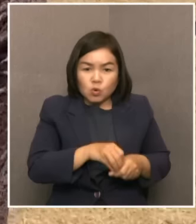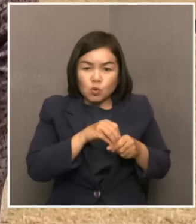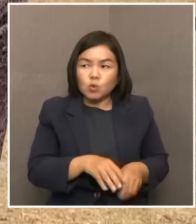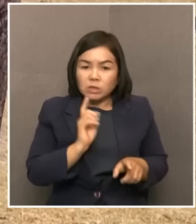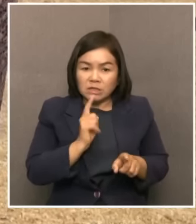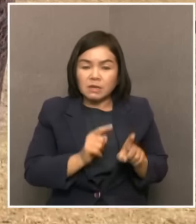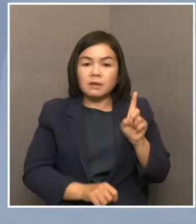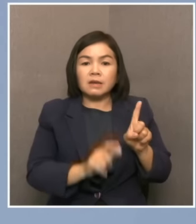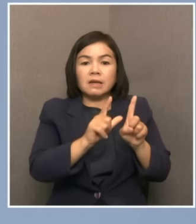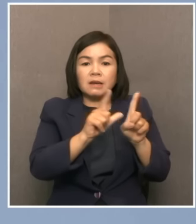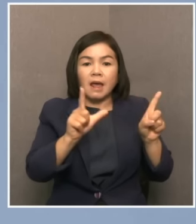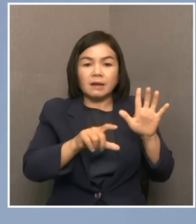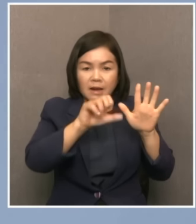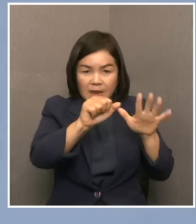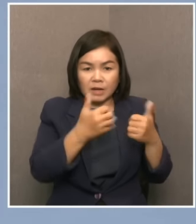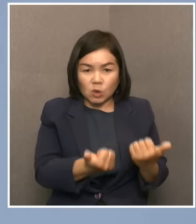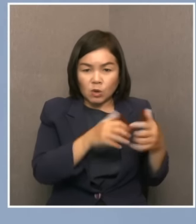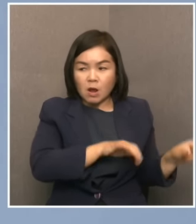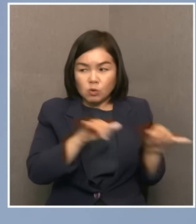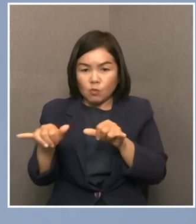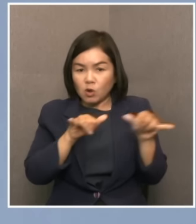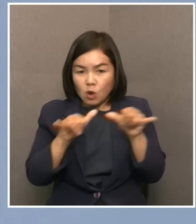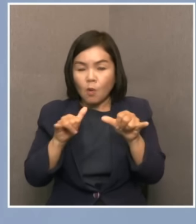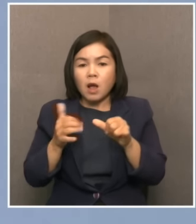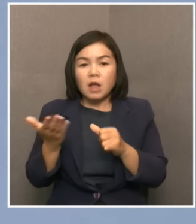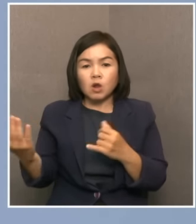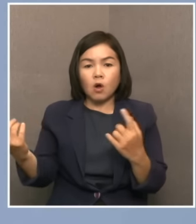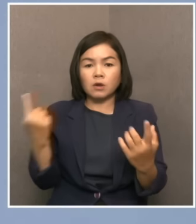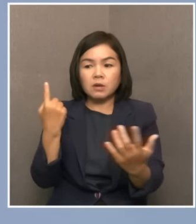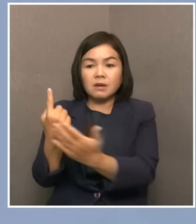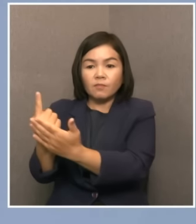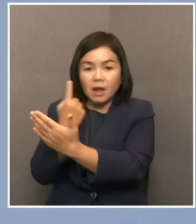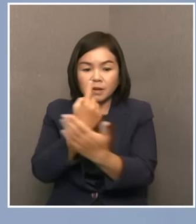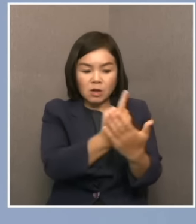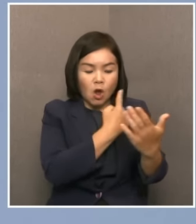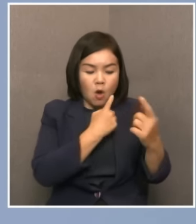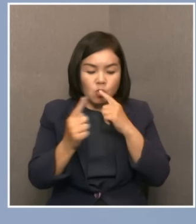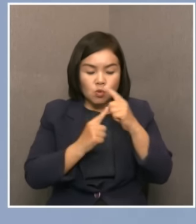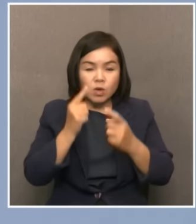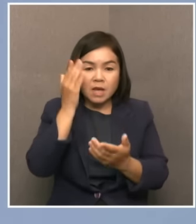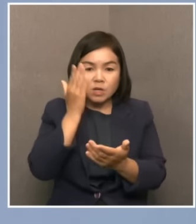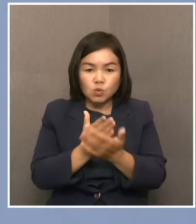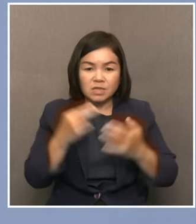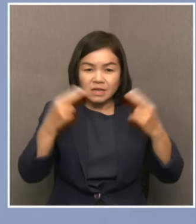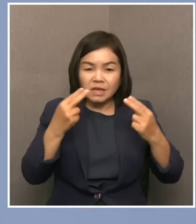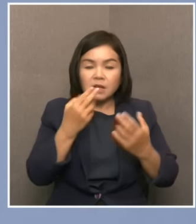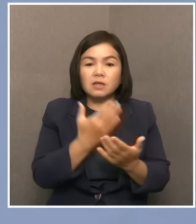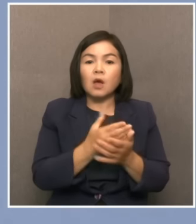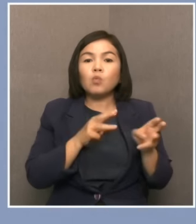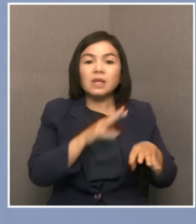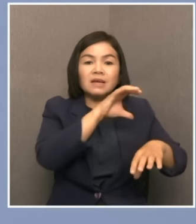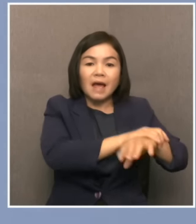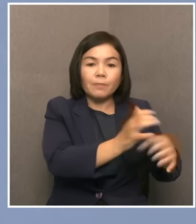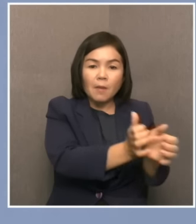น ส่วนการเจรจาหยุดยิงปล่อยตัวประกันที่ล่มไปแล้วเมื่อวันพฤหัสบดีไม่บรรลุข้อตกล